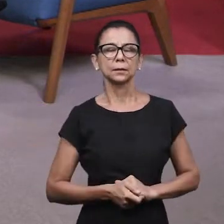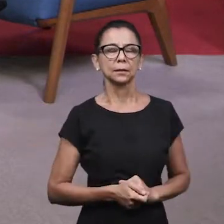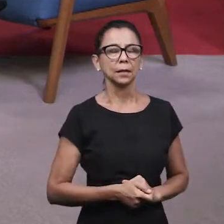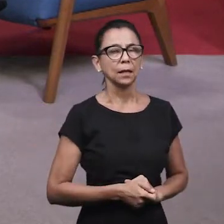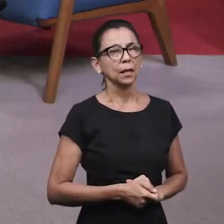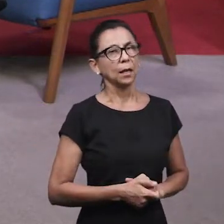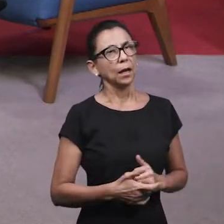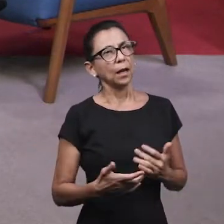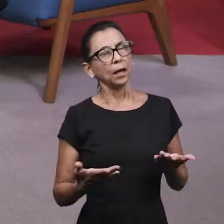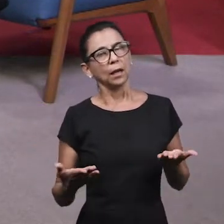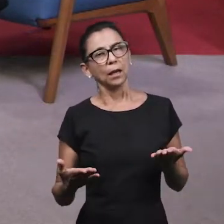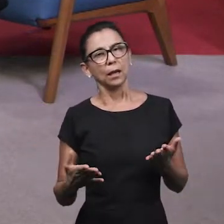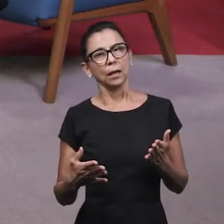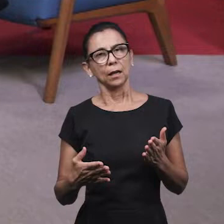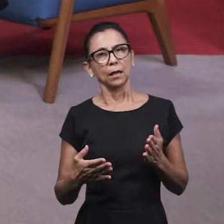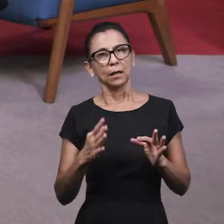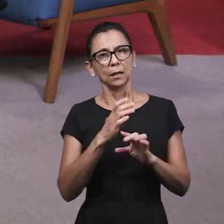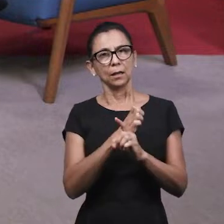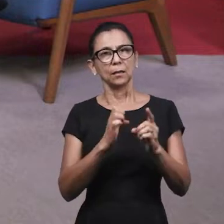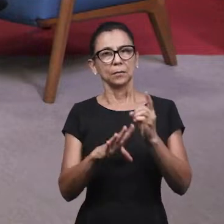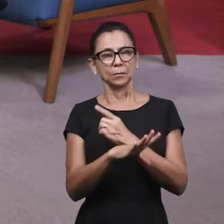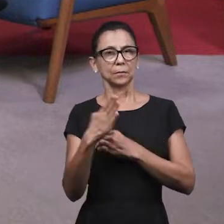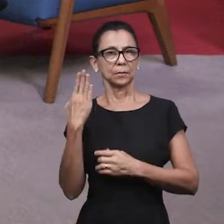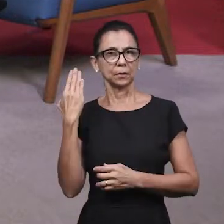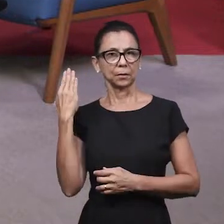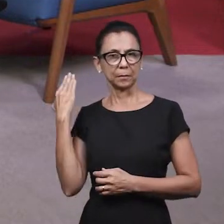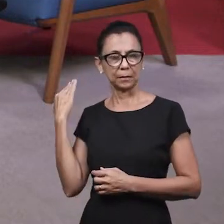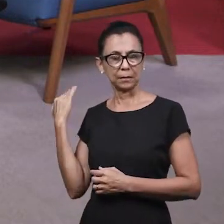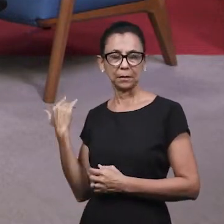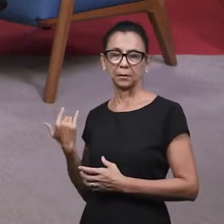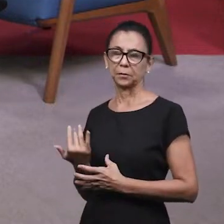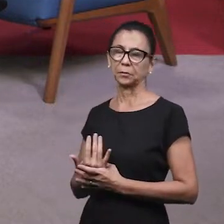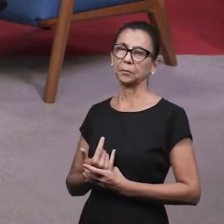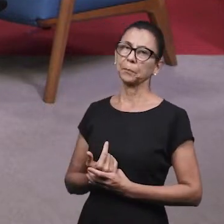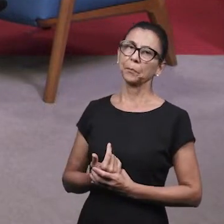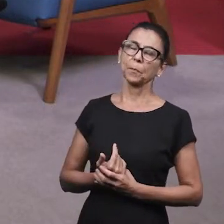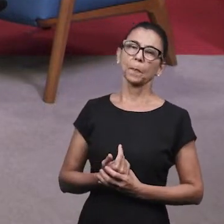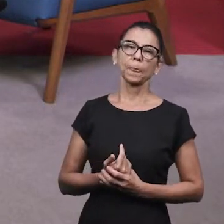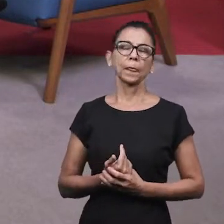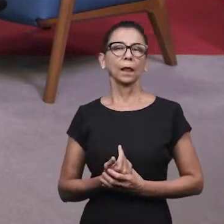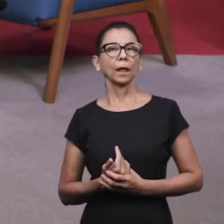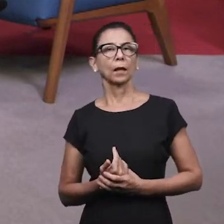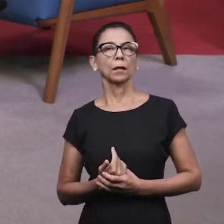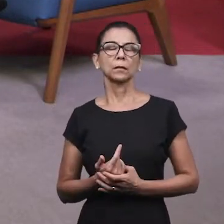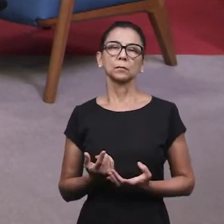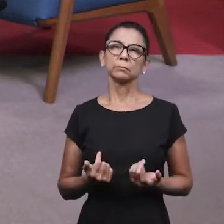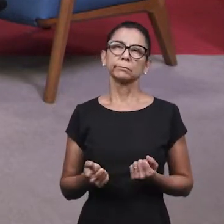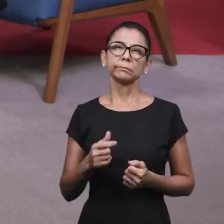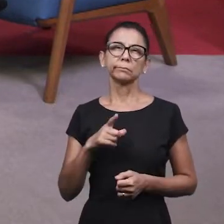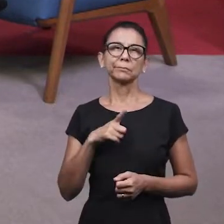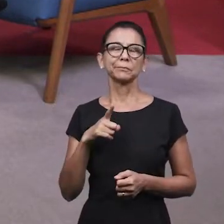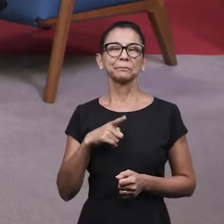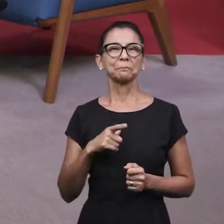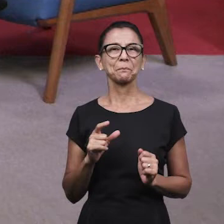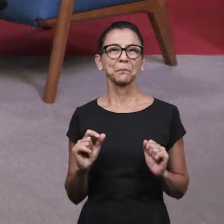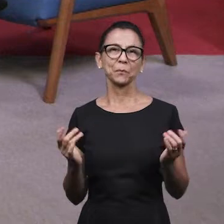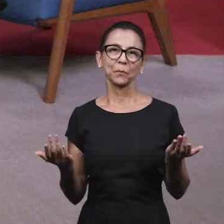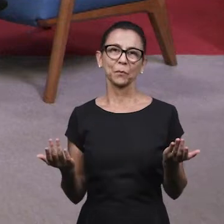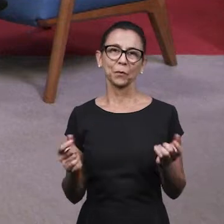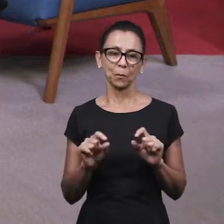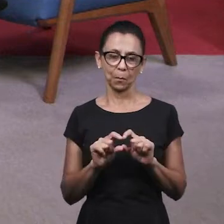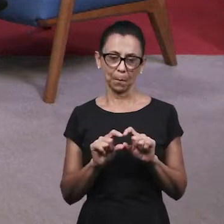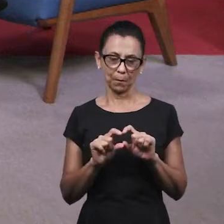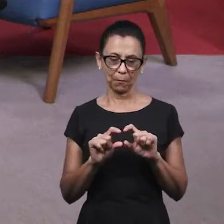Dans ces dernières semaines, dans cette dernière école biblique dominicale, de manière spéciale, il y a une